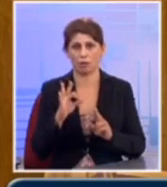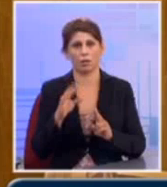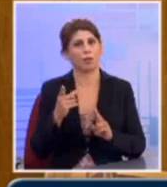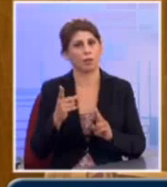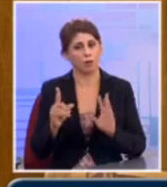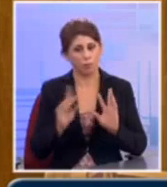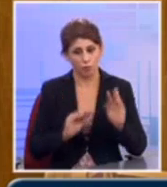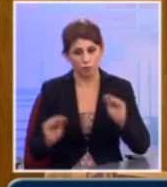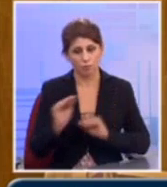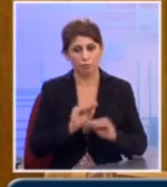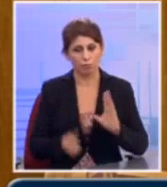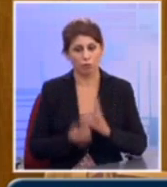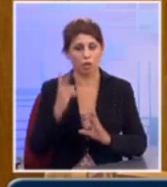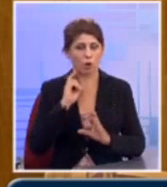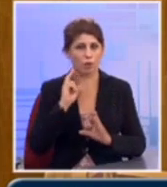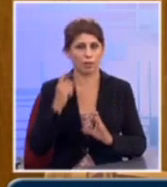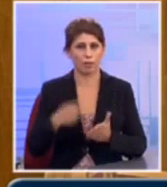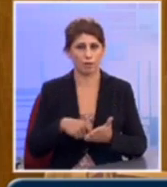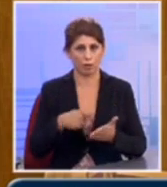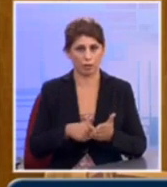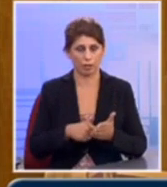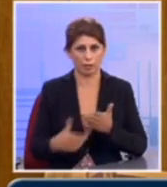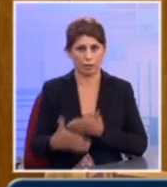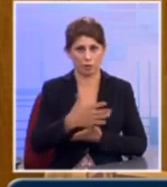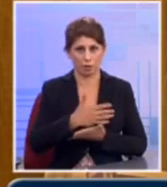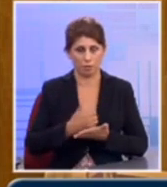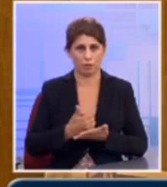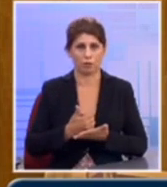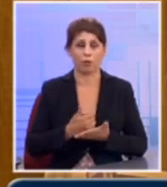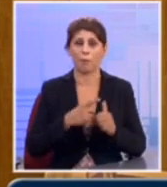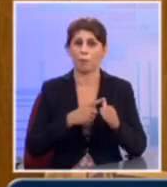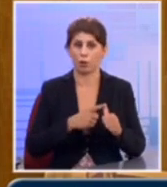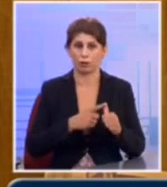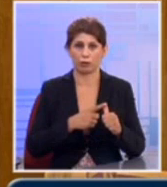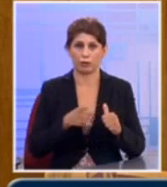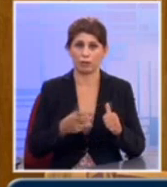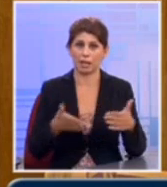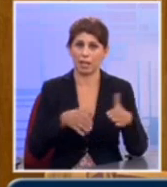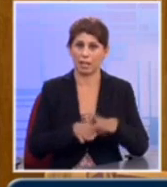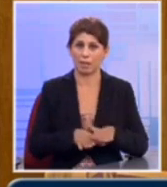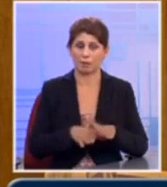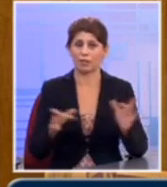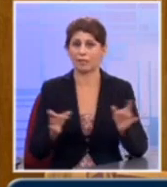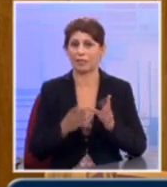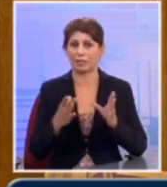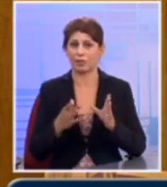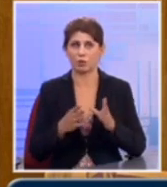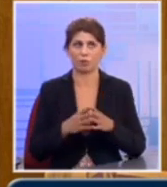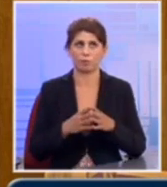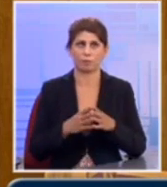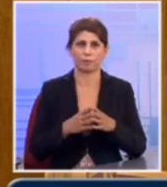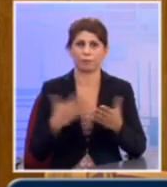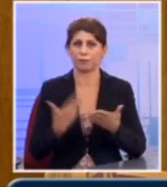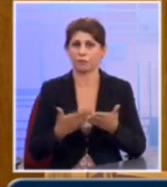διαρθρωμένο ο νέος κώδικας φορολογίας εισοδήματος πρώτον για να καλύψουν τυχόν